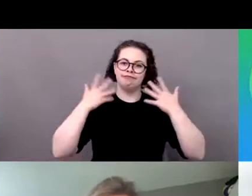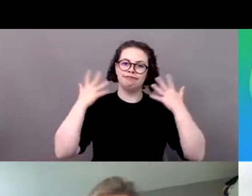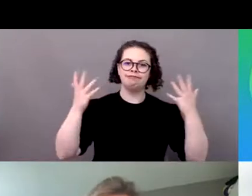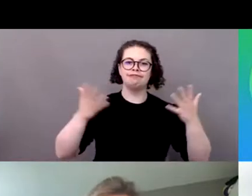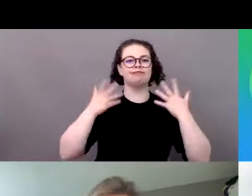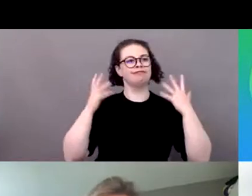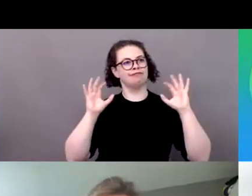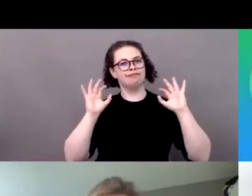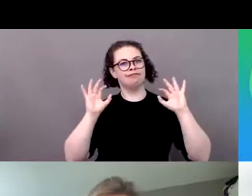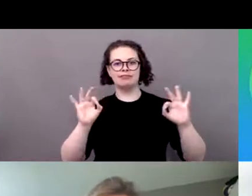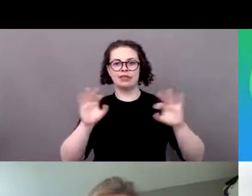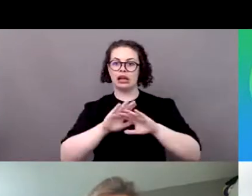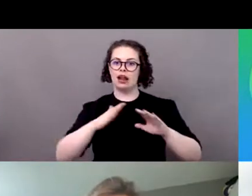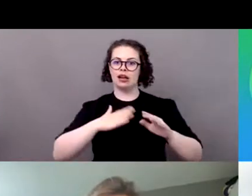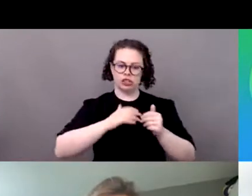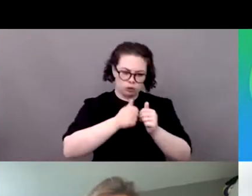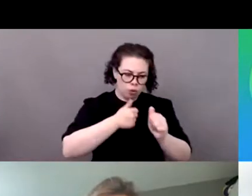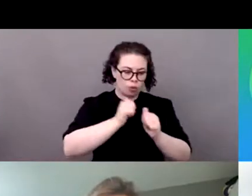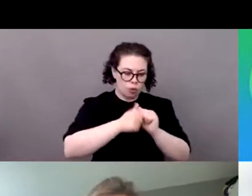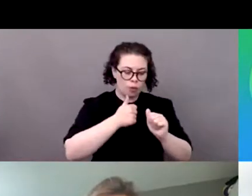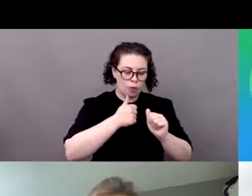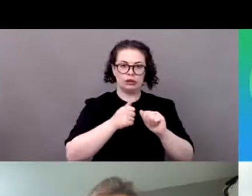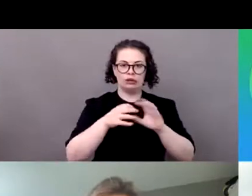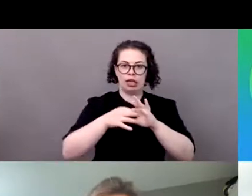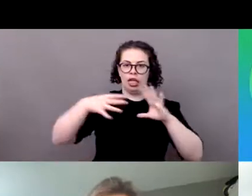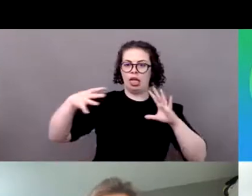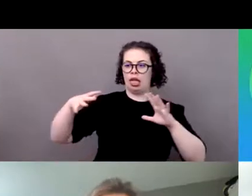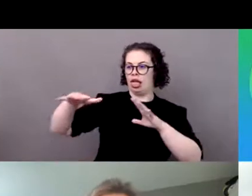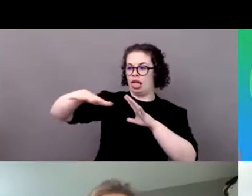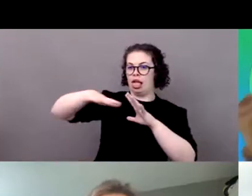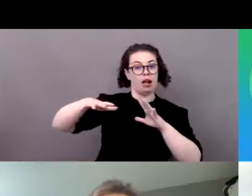nous, on pense que ces dynamiques-là, il faut qu'elles soient